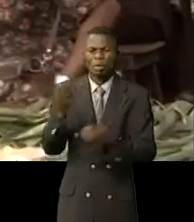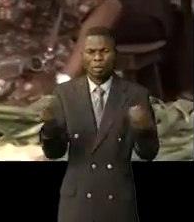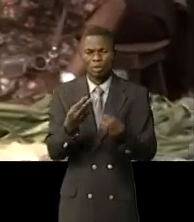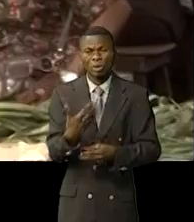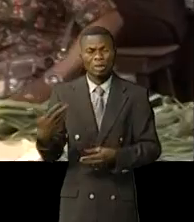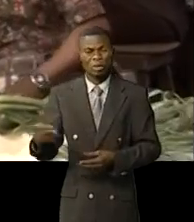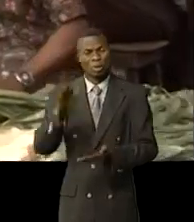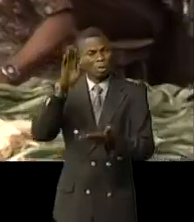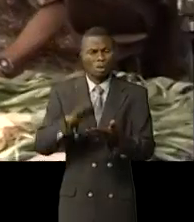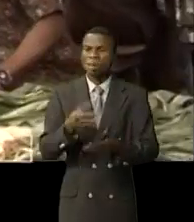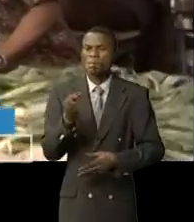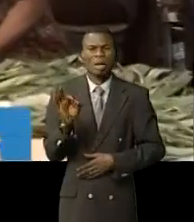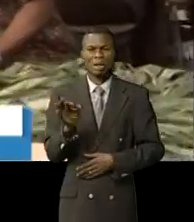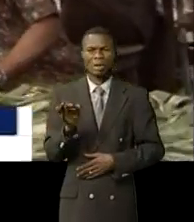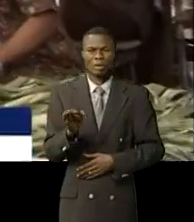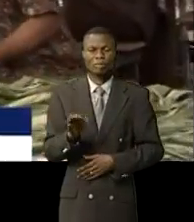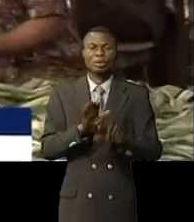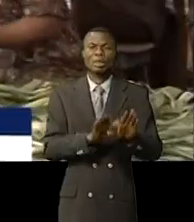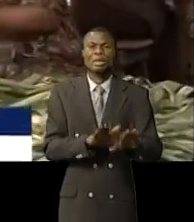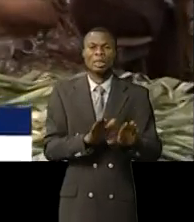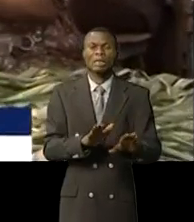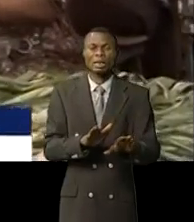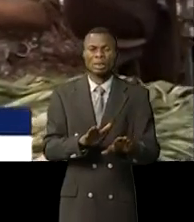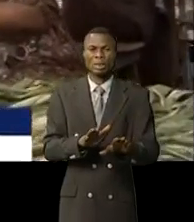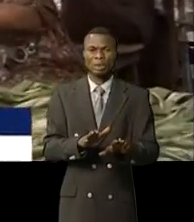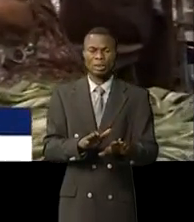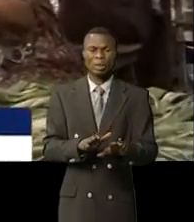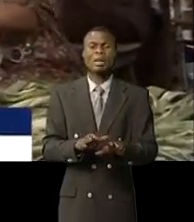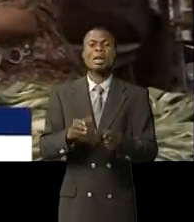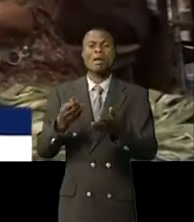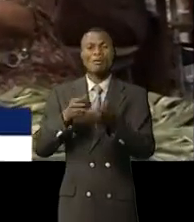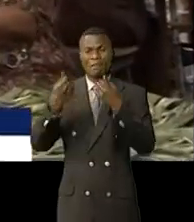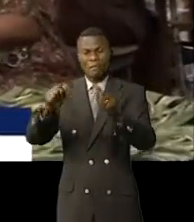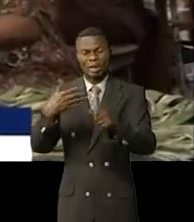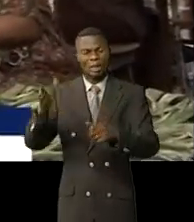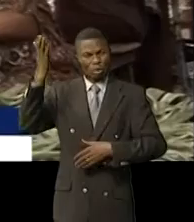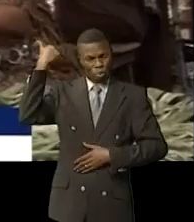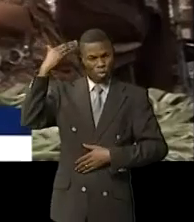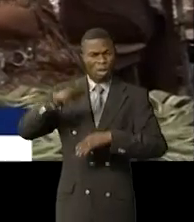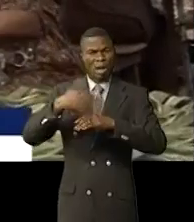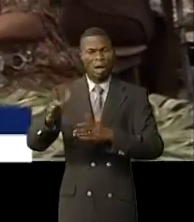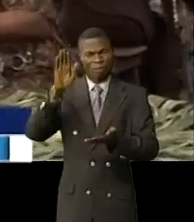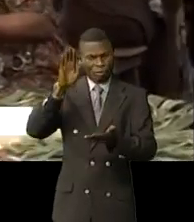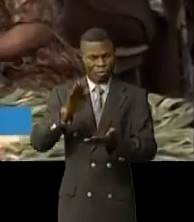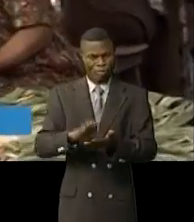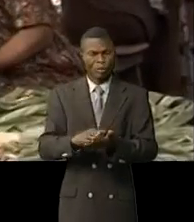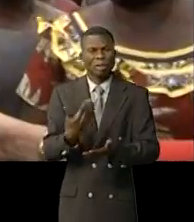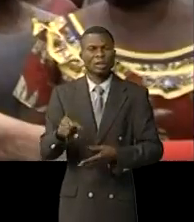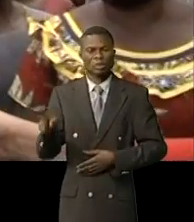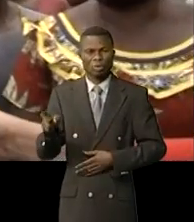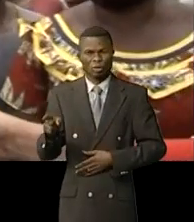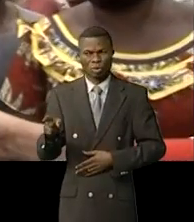Les prix n'ont pas baissé. Ils attendent de liquider leurs anciens stocks avant toute diminution. diminution de prix.